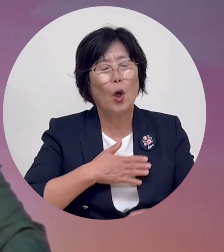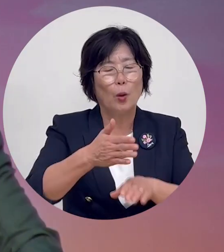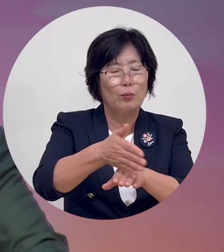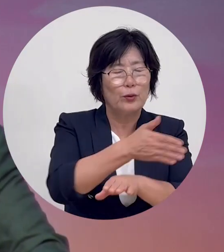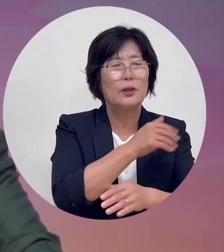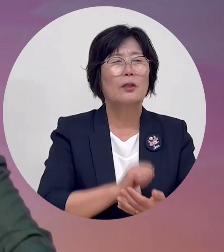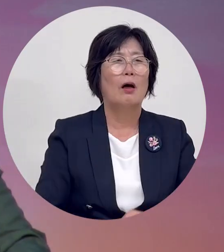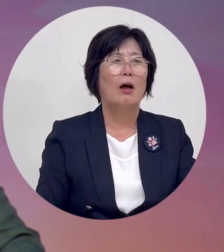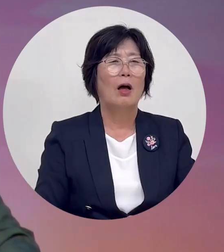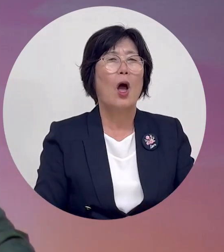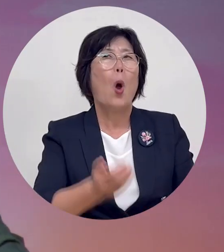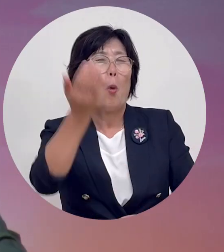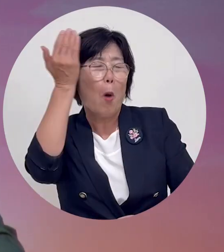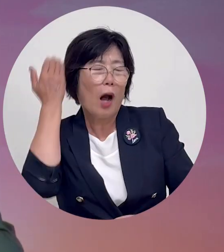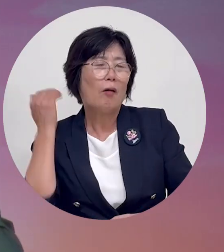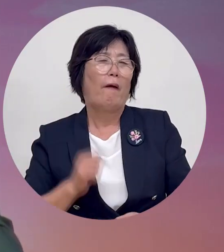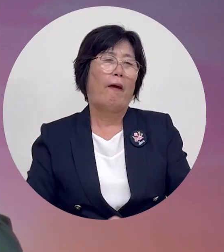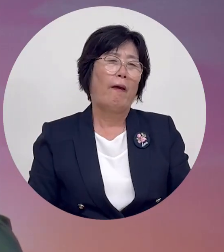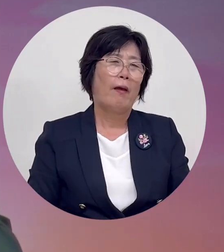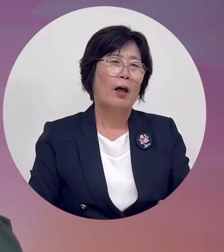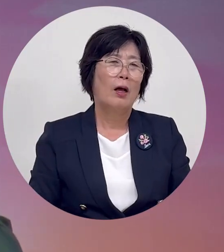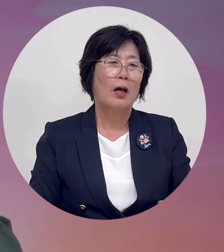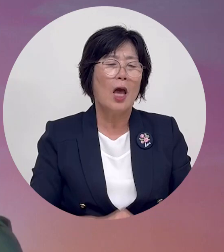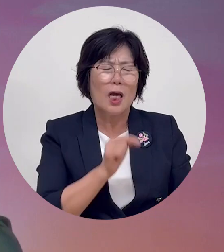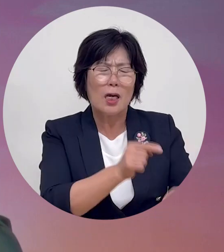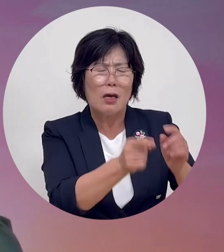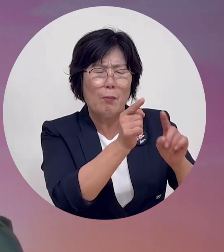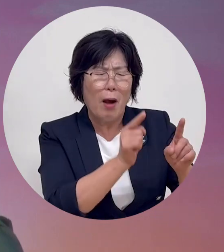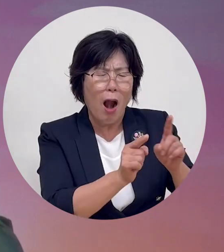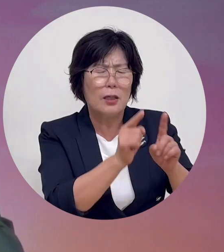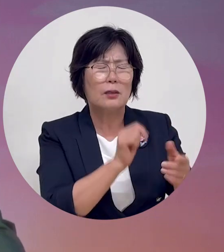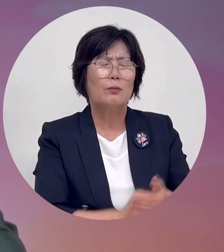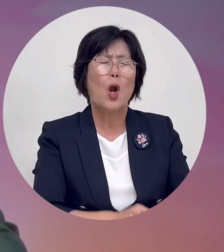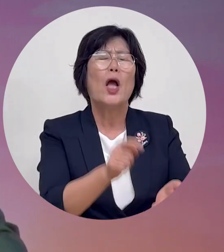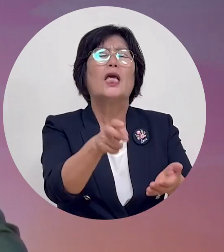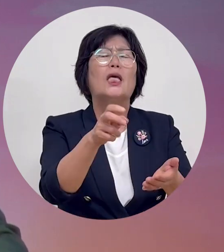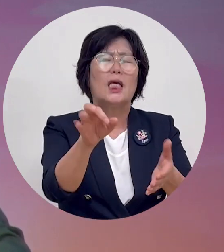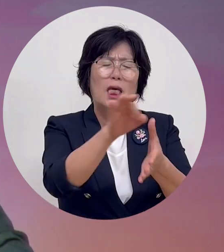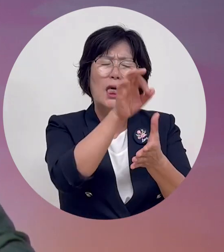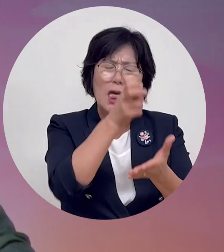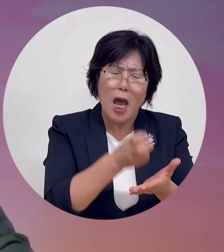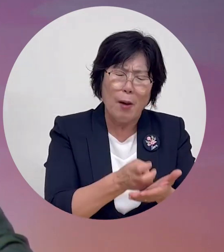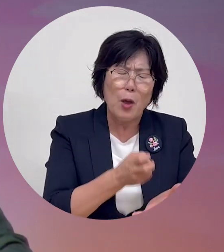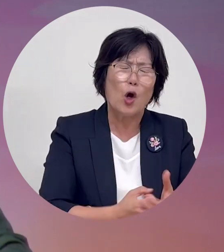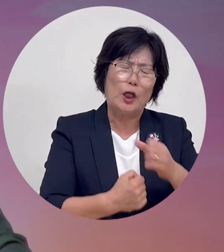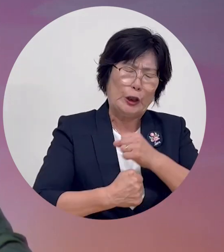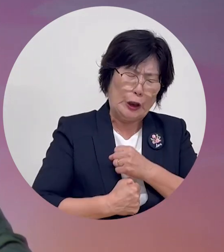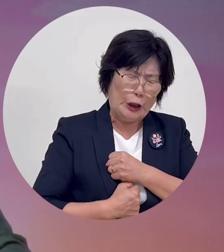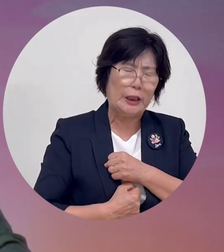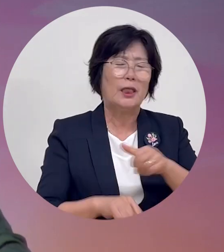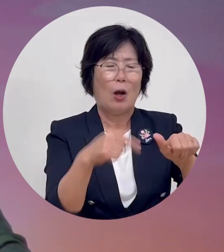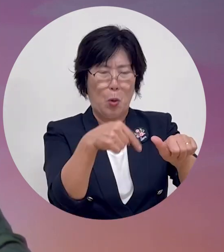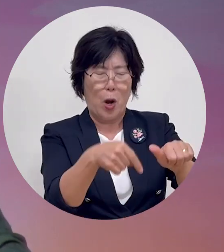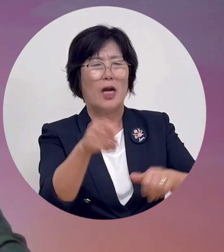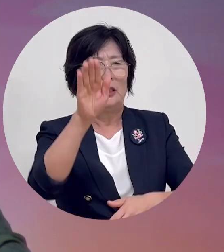과거에 어떻게 가르쳤냐면 이 말씀을, 이 계명을 지키라고 가르쳤어요.